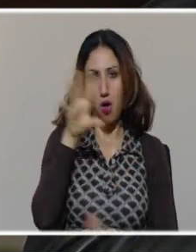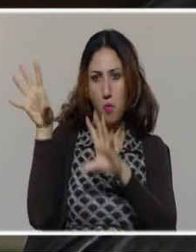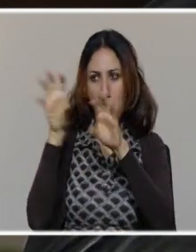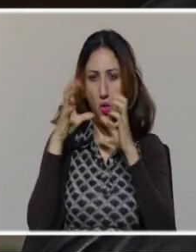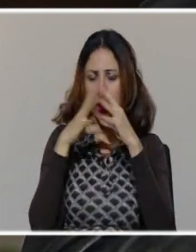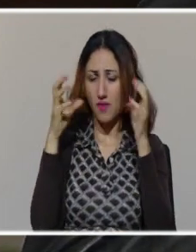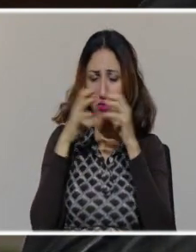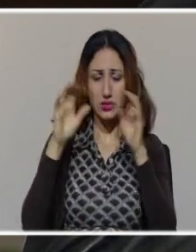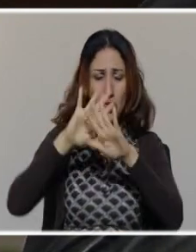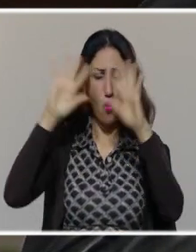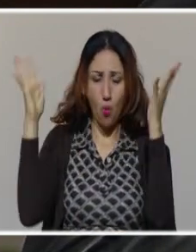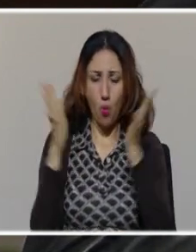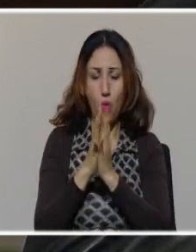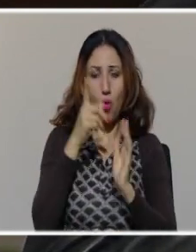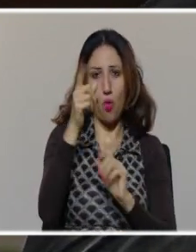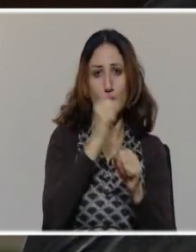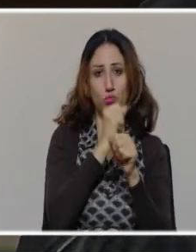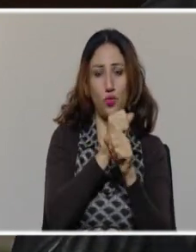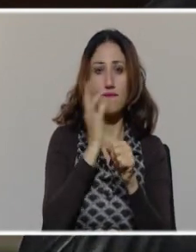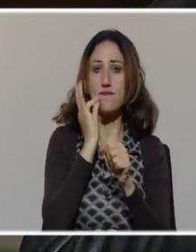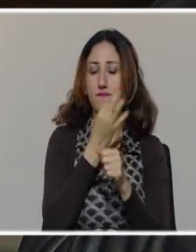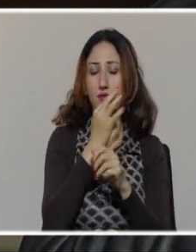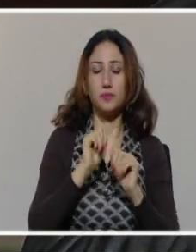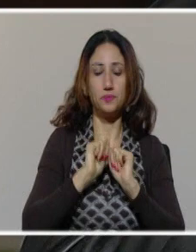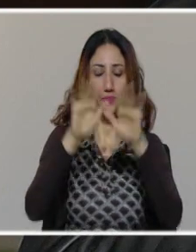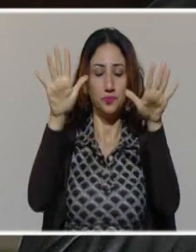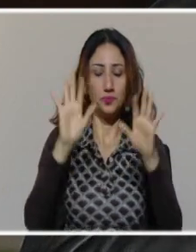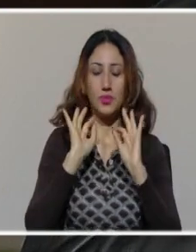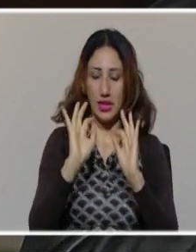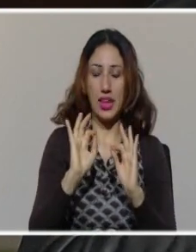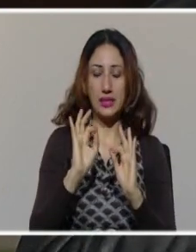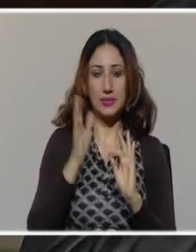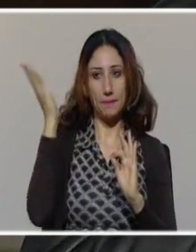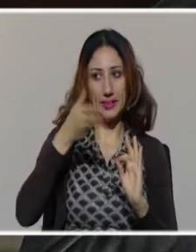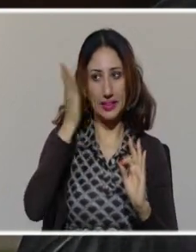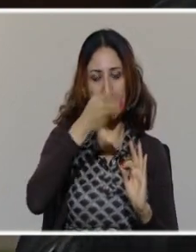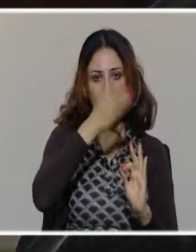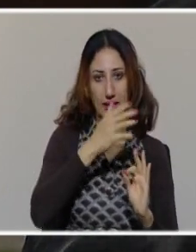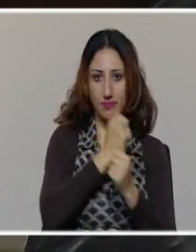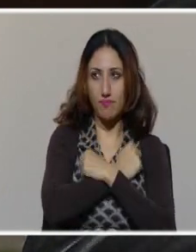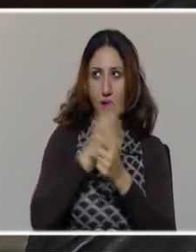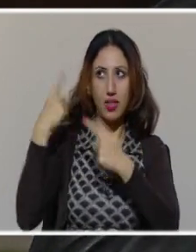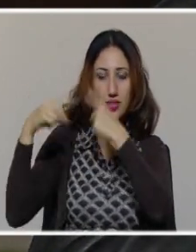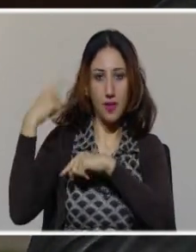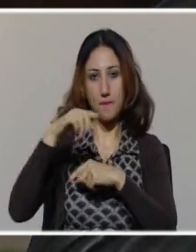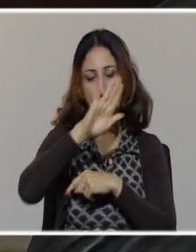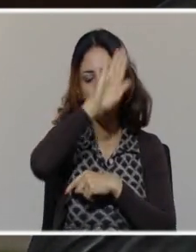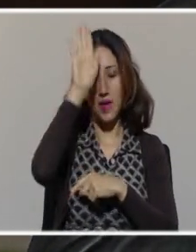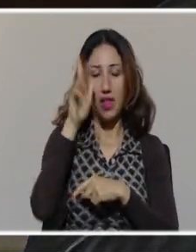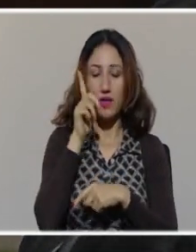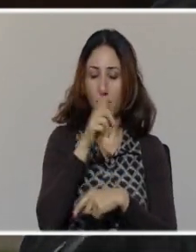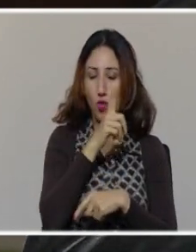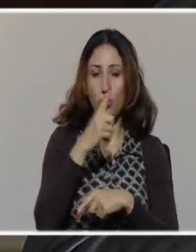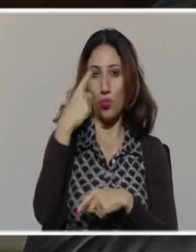اي انسان وان فعلا هيجي وقت لازم هنكتب هذا التاريخ زي ما حصل مع الملك فاروق وبعد كده الرئيس